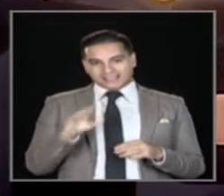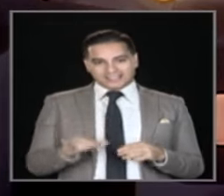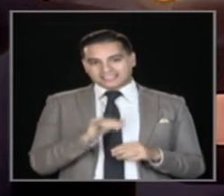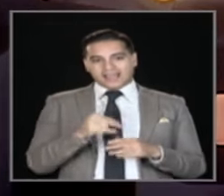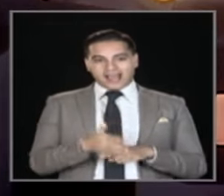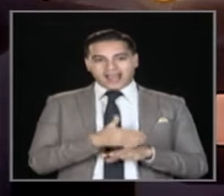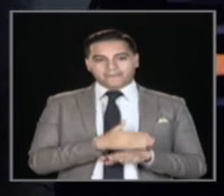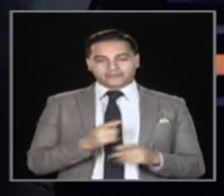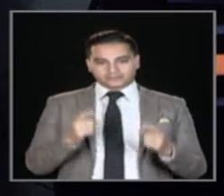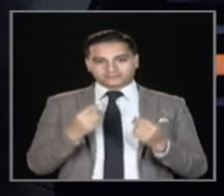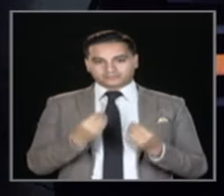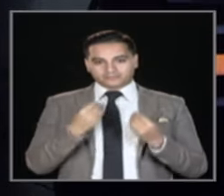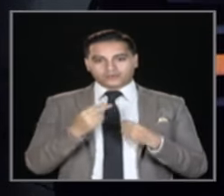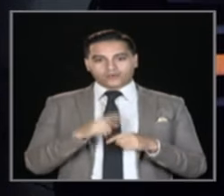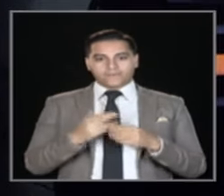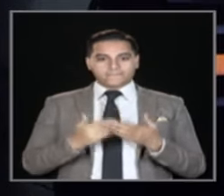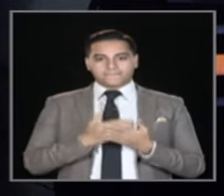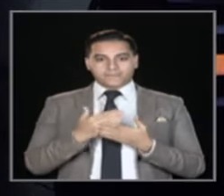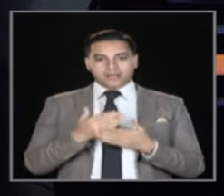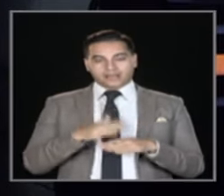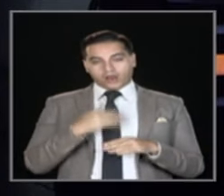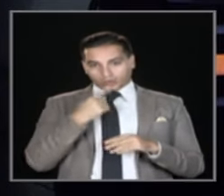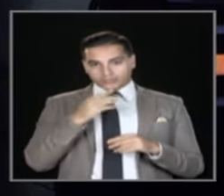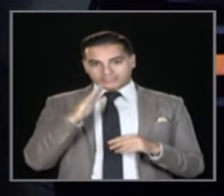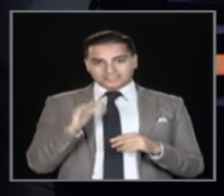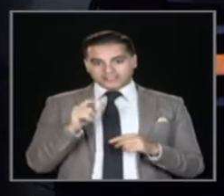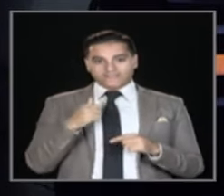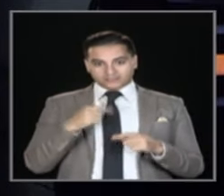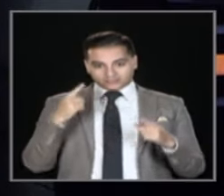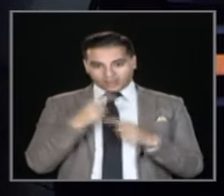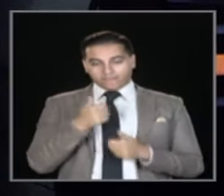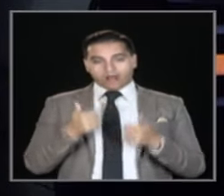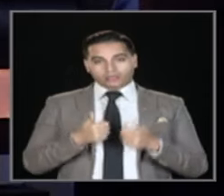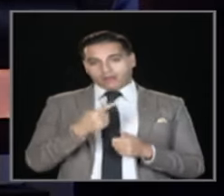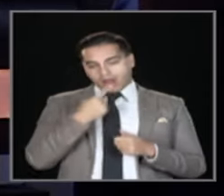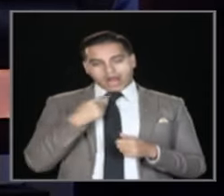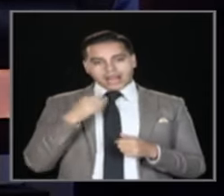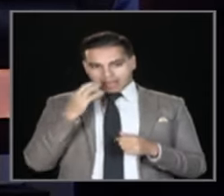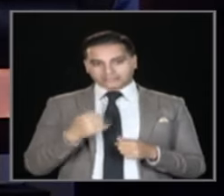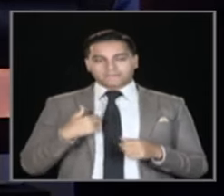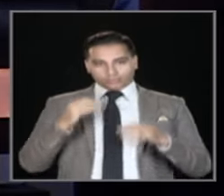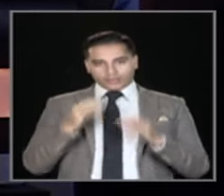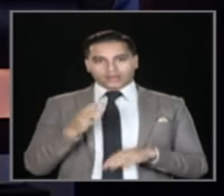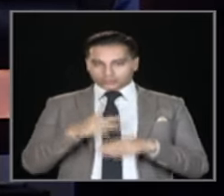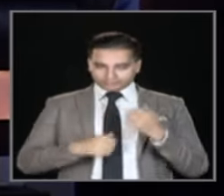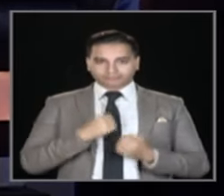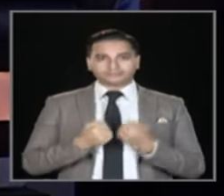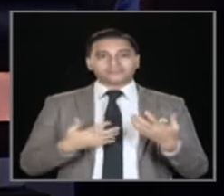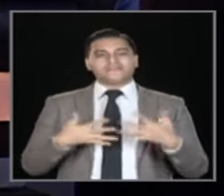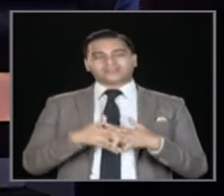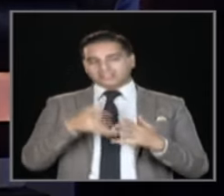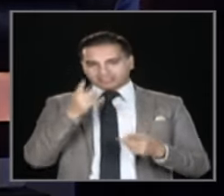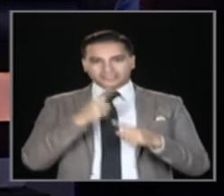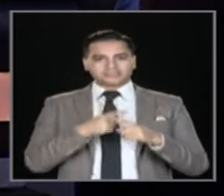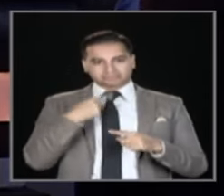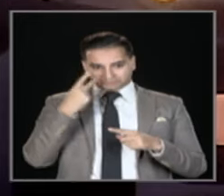قبل التصفيات، وبعد ما صفينا قلنا له على فكره يا سيف احنا مش هنعدي التصفيات، فهو قال لنا انا متاكد انكم هتعدوا وهتقابلوا بعض في